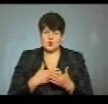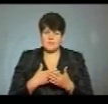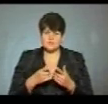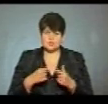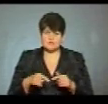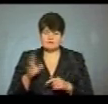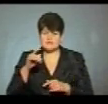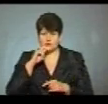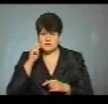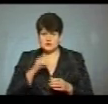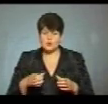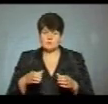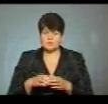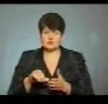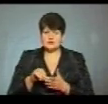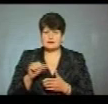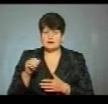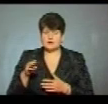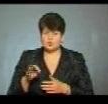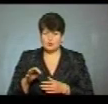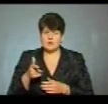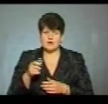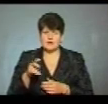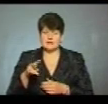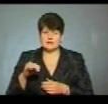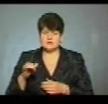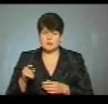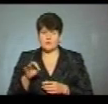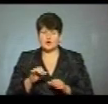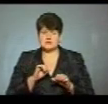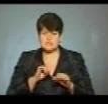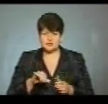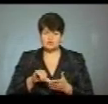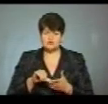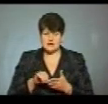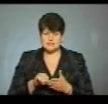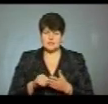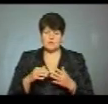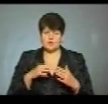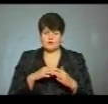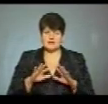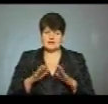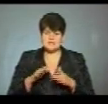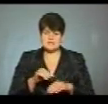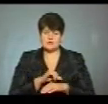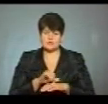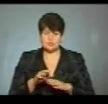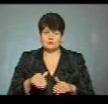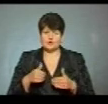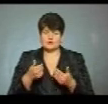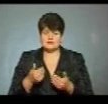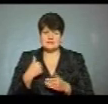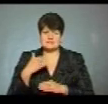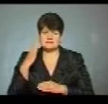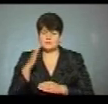організації «Всеукраїнське об'єднання учасників АТО Галичини» про захист учасників бойових дій за кордоном і проголосували за звернення до президента